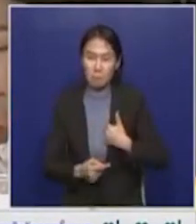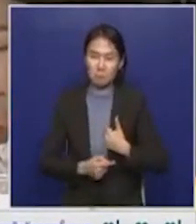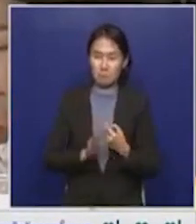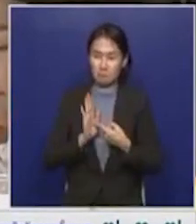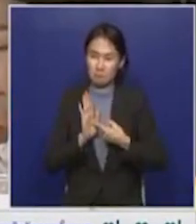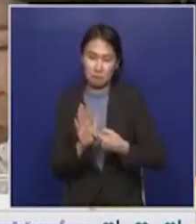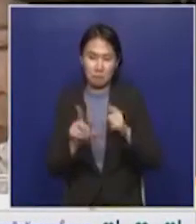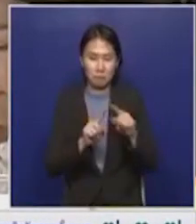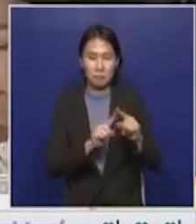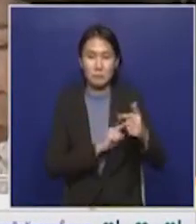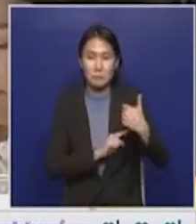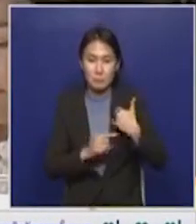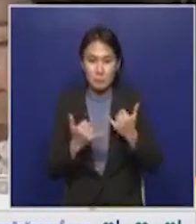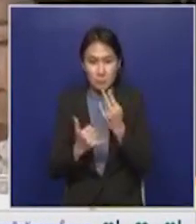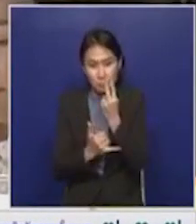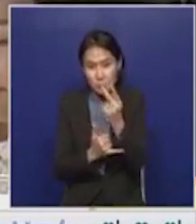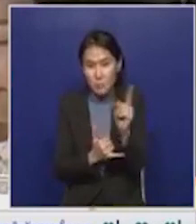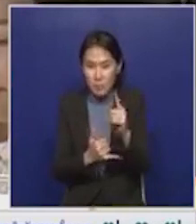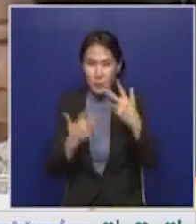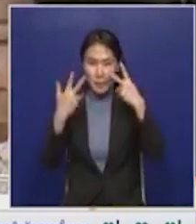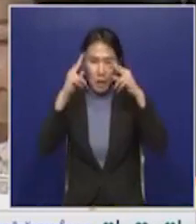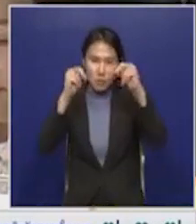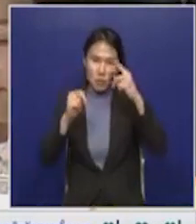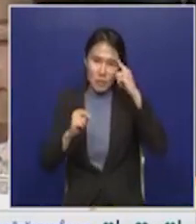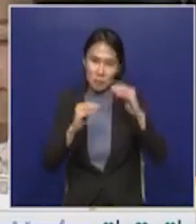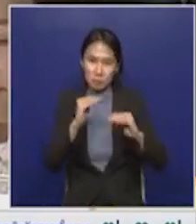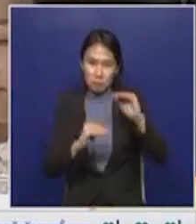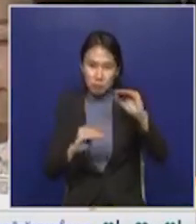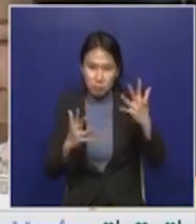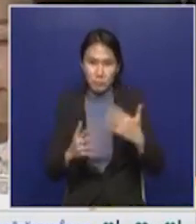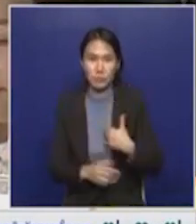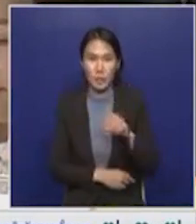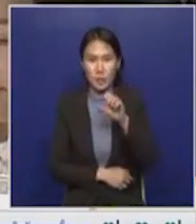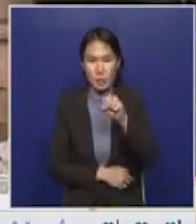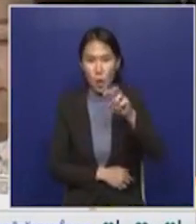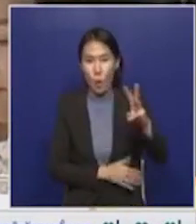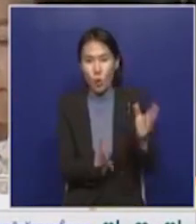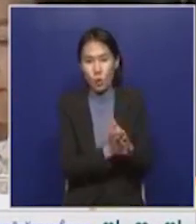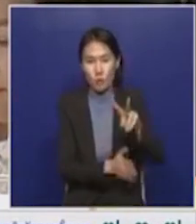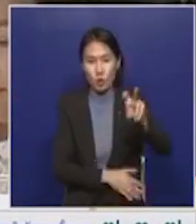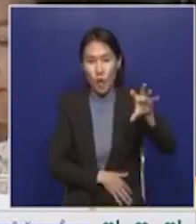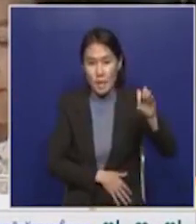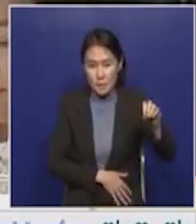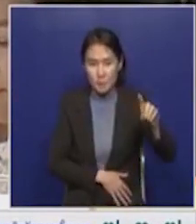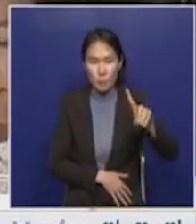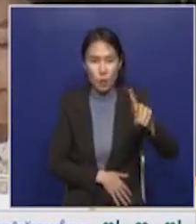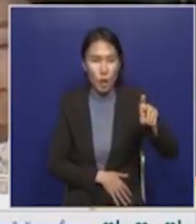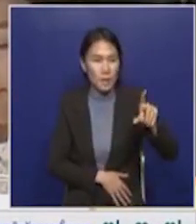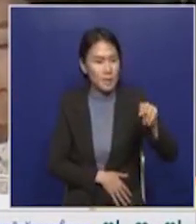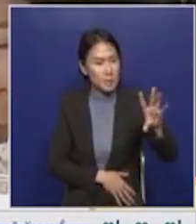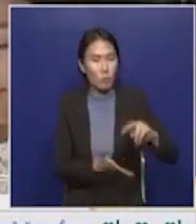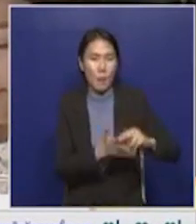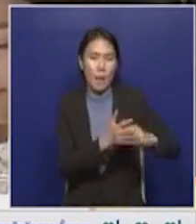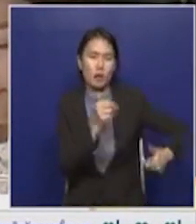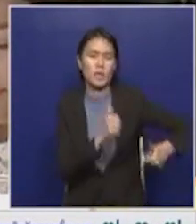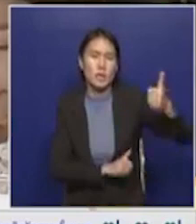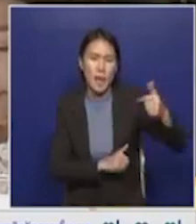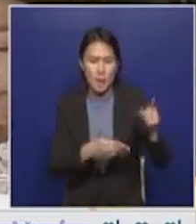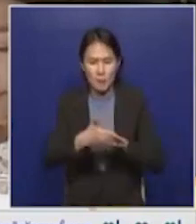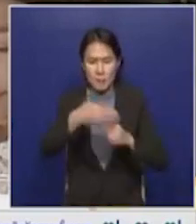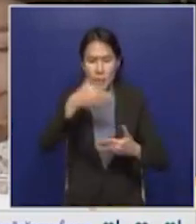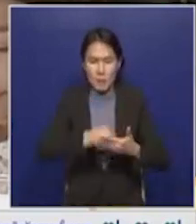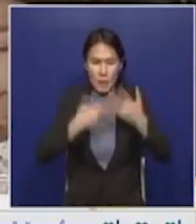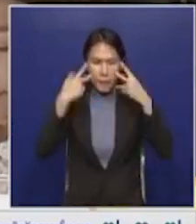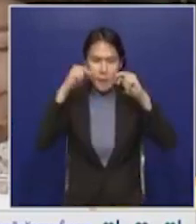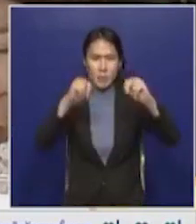ตามแบบที่ไม่ยุติธรรมนัดนั่นคือสว 250บวกกับ 126คนก็สามารถชนะเลือกตั้งในดนตรี